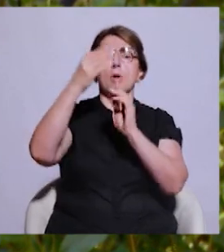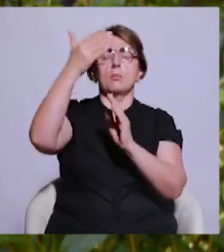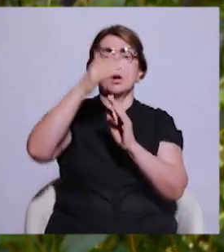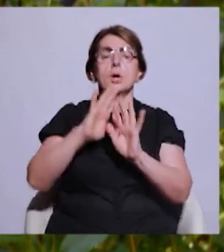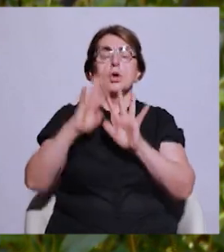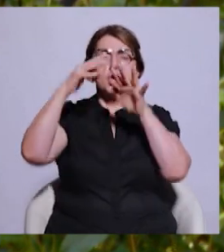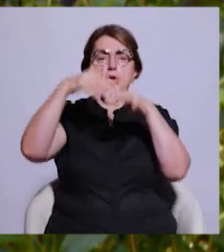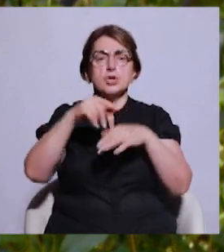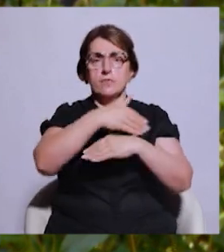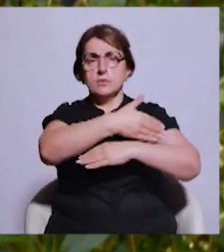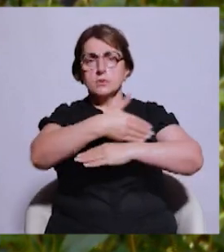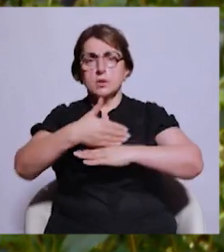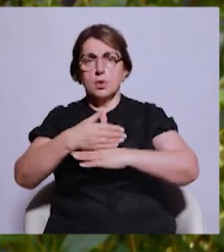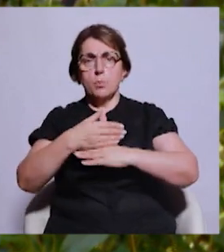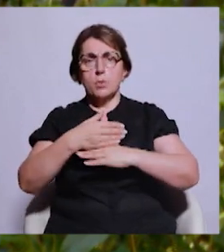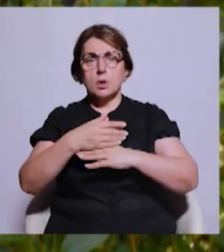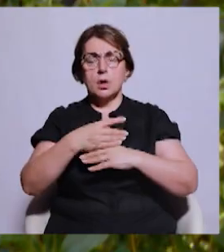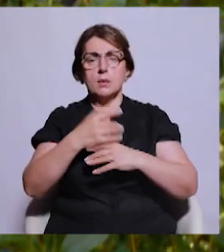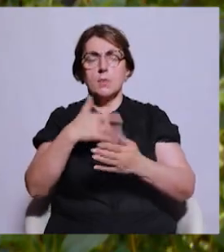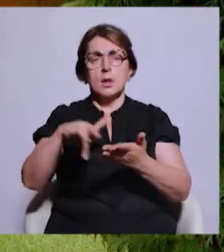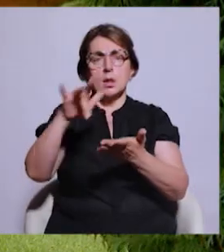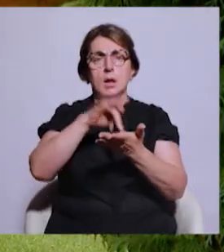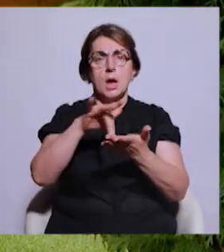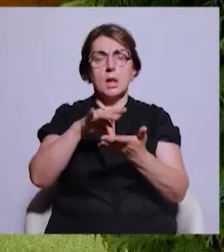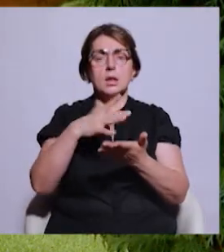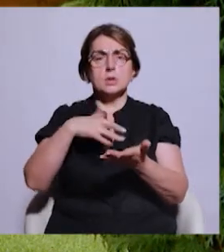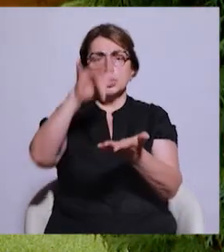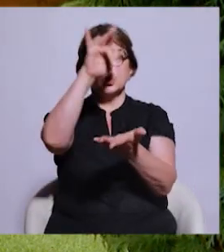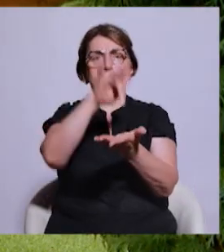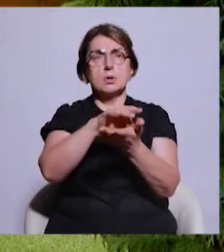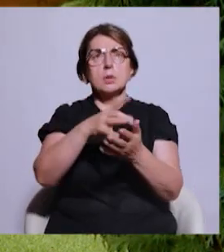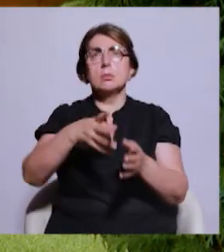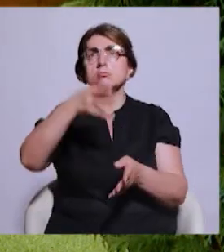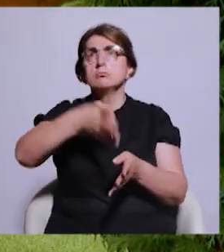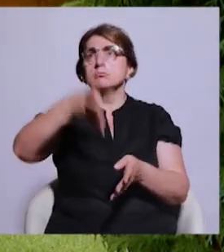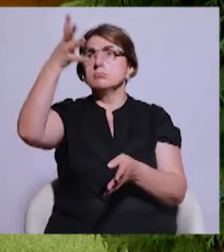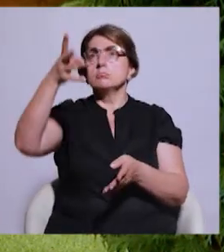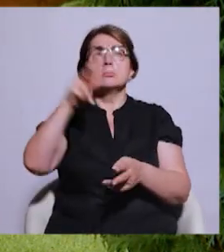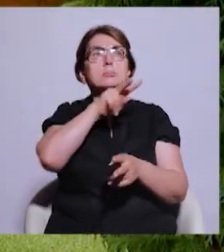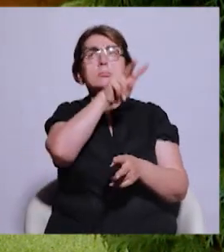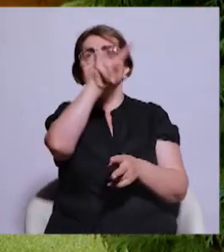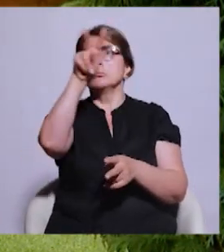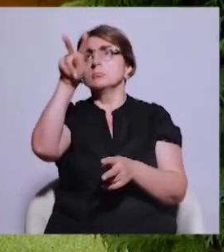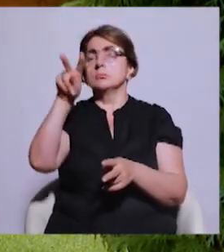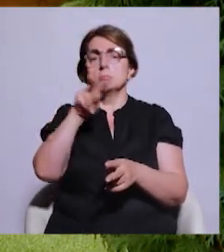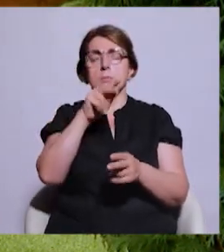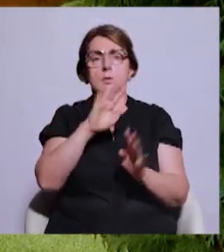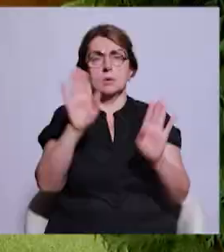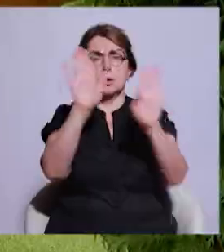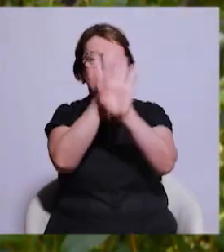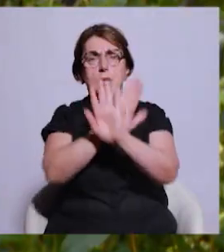სახურავზე, ზღვის სანაპიროზე, ხარ უბრალოდ ქალაქის ცენტრში და ირგვლივ შენობებით არის შენი თვალთა სივრცე,